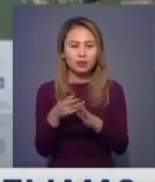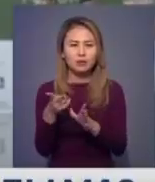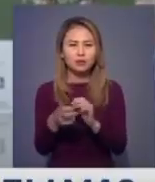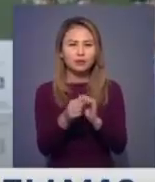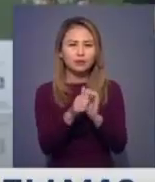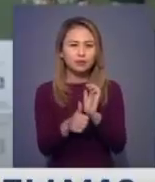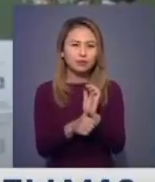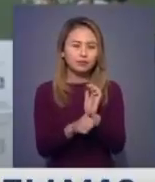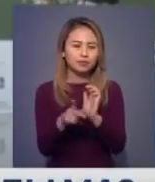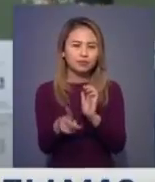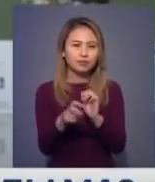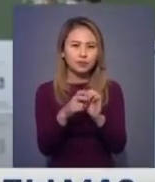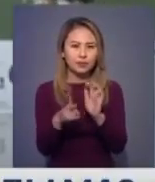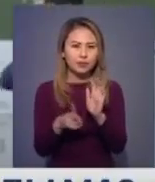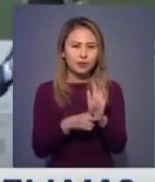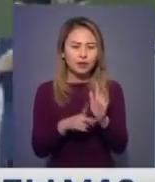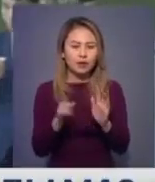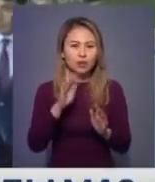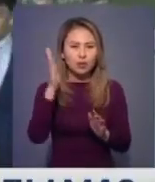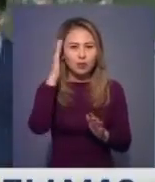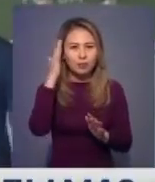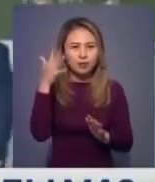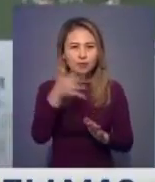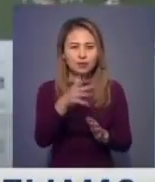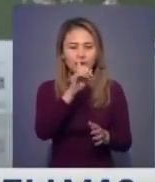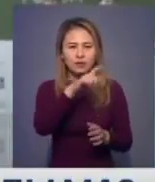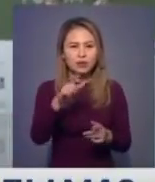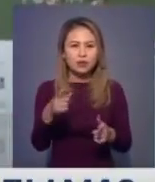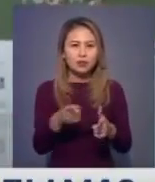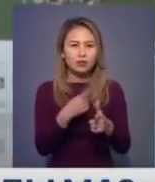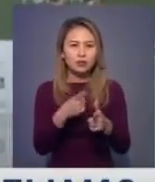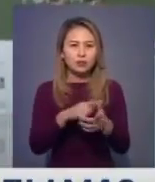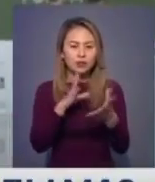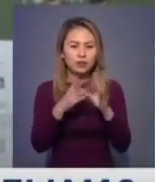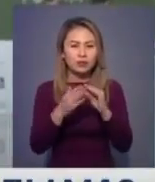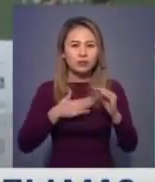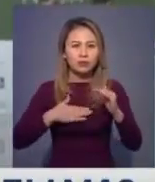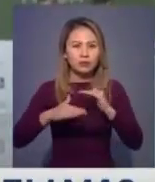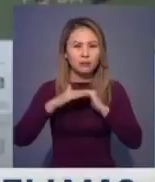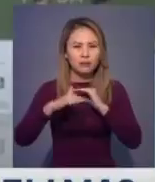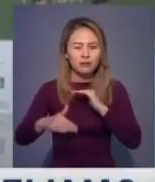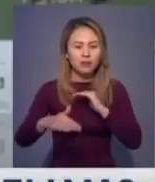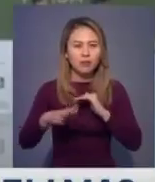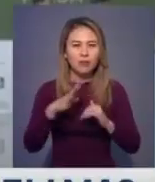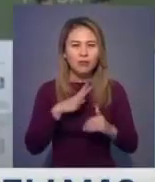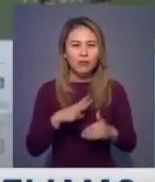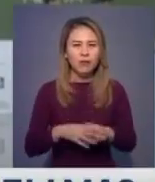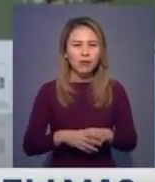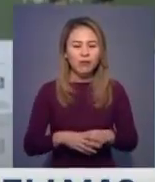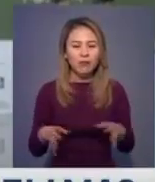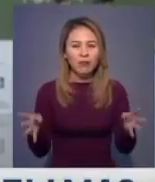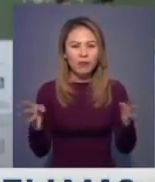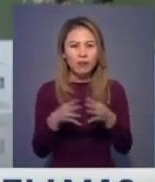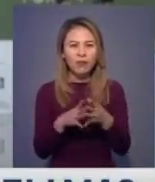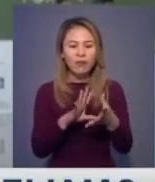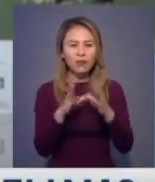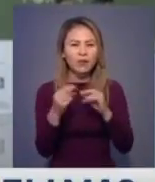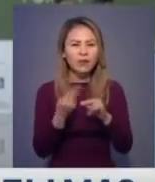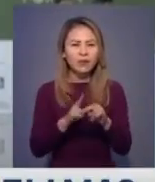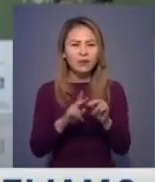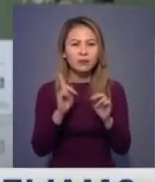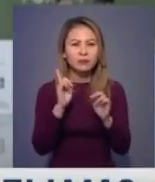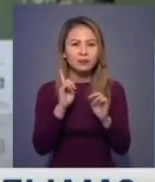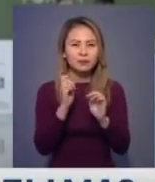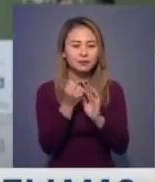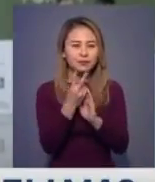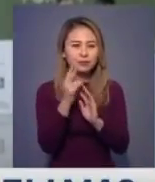жылдарда біздің 5 мың бастық ірі қара мал бордақылайтын кешенде өзіміздің отандық өнім десе болады, бұқашықтар тола бастады. Биыл